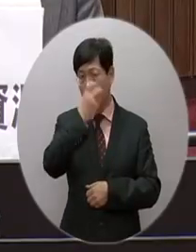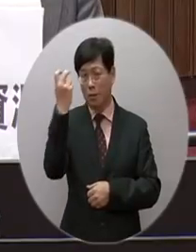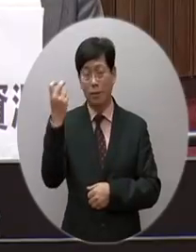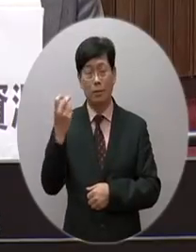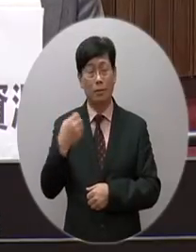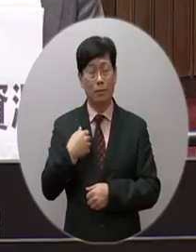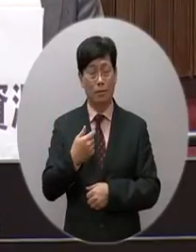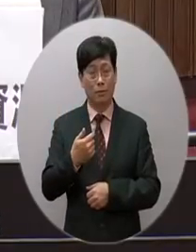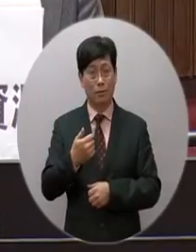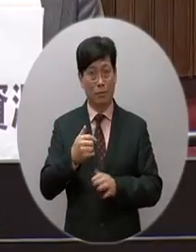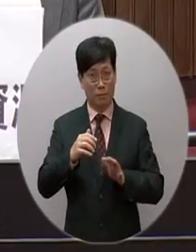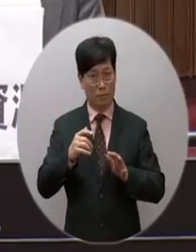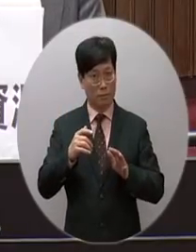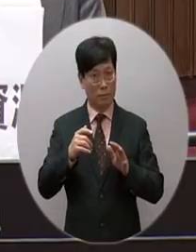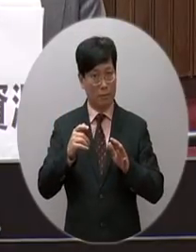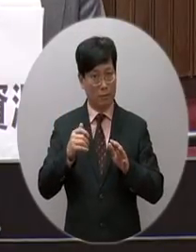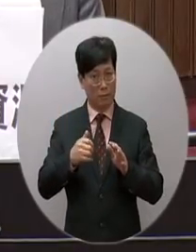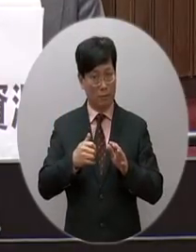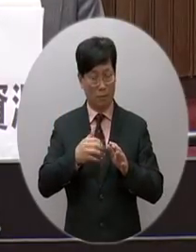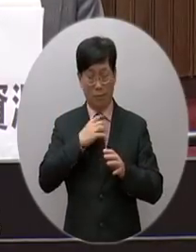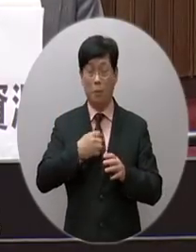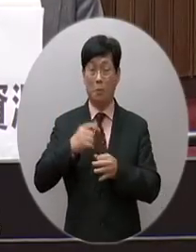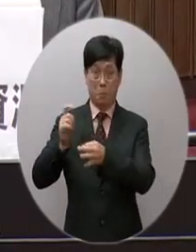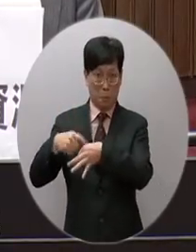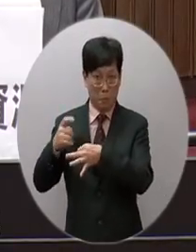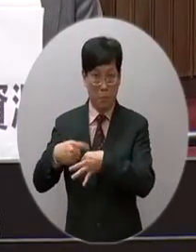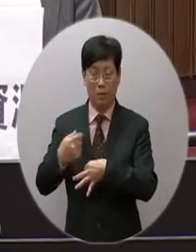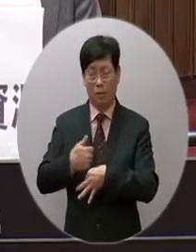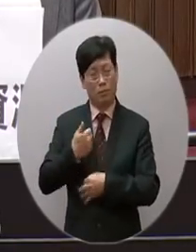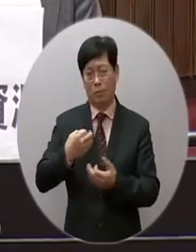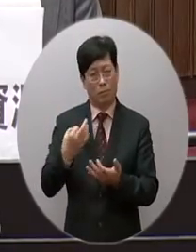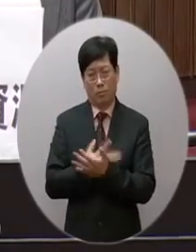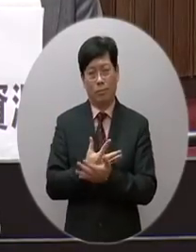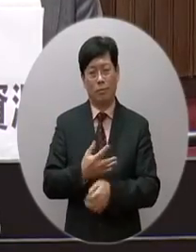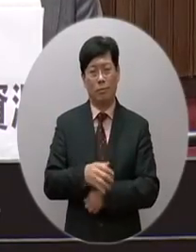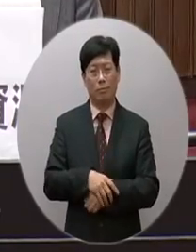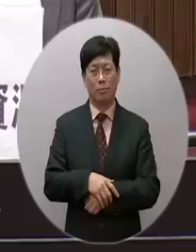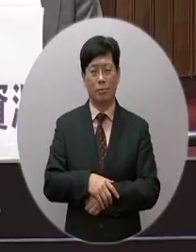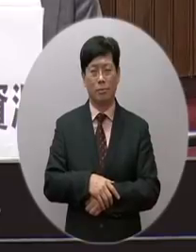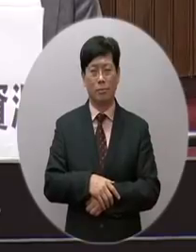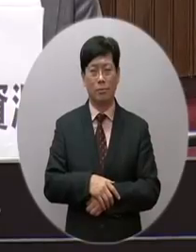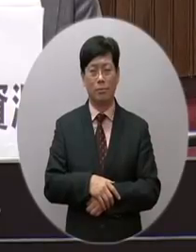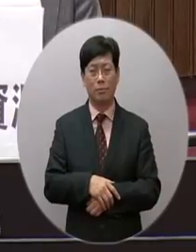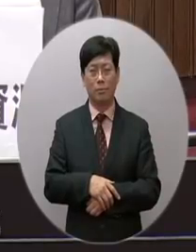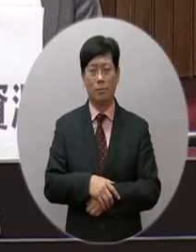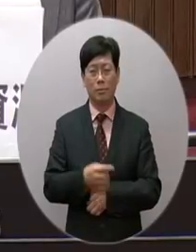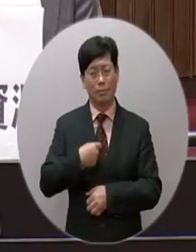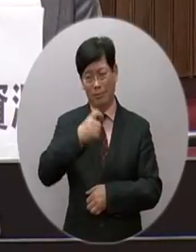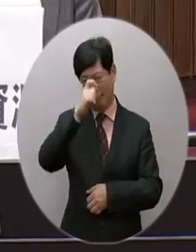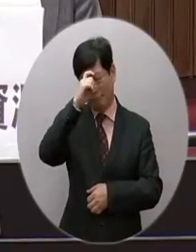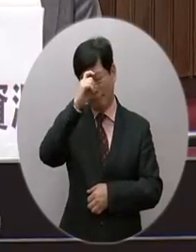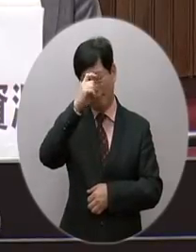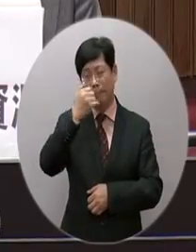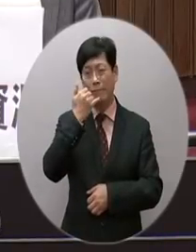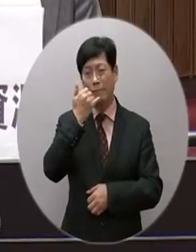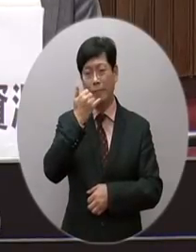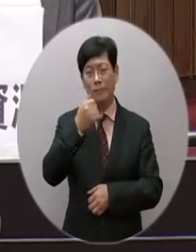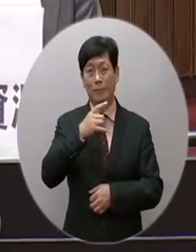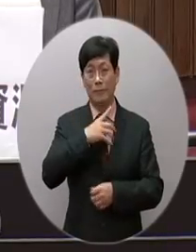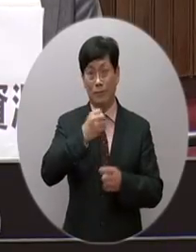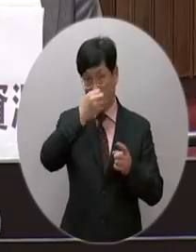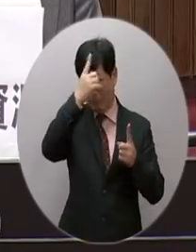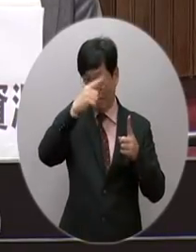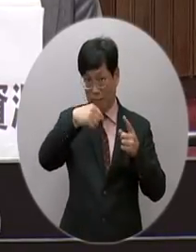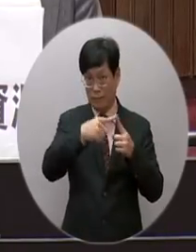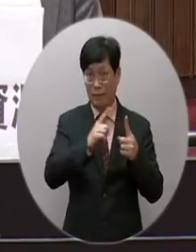就是说，其实我们的这些收入其实是不够用的，收入是不够用，所以我希望就是说，青